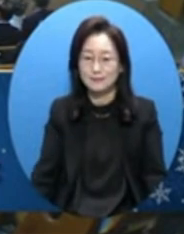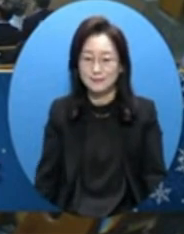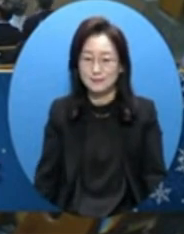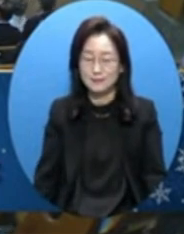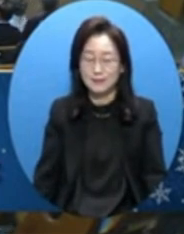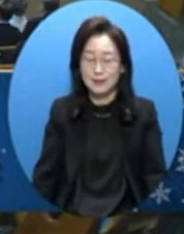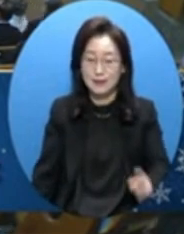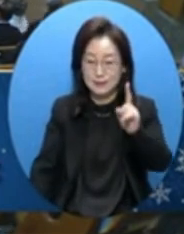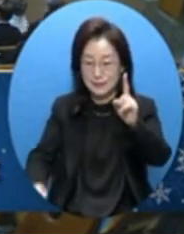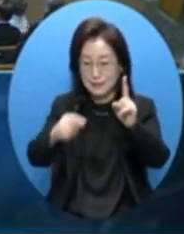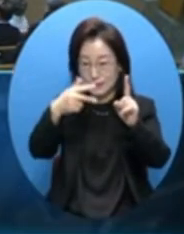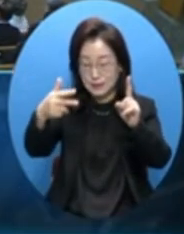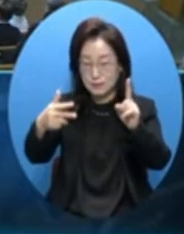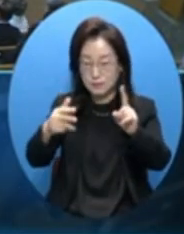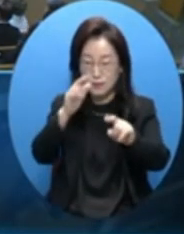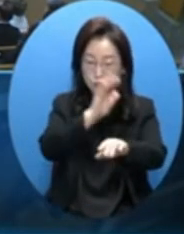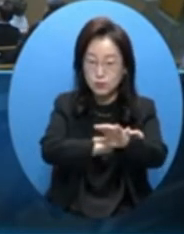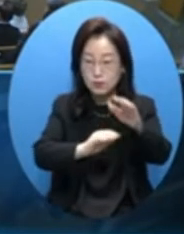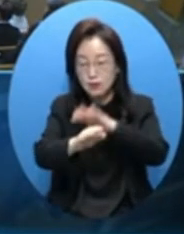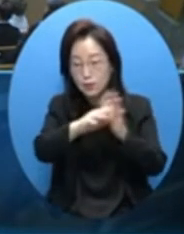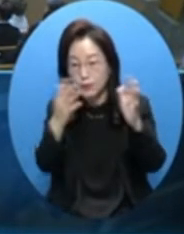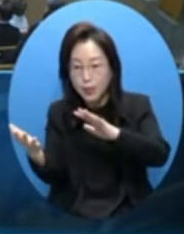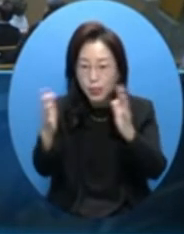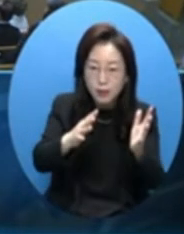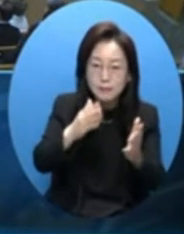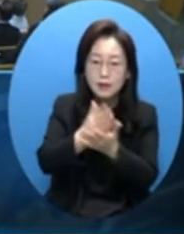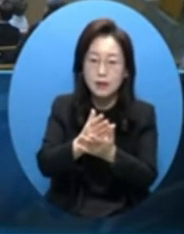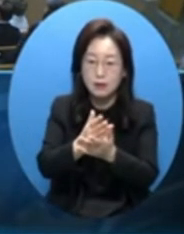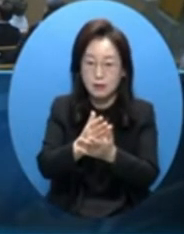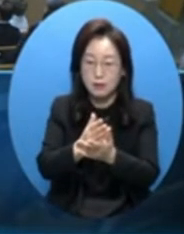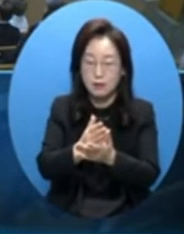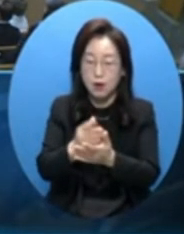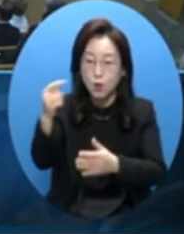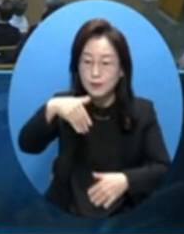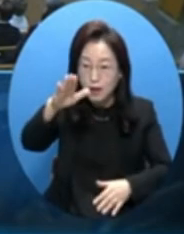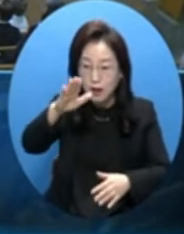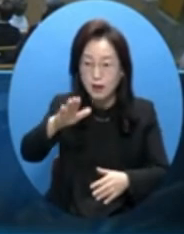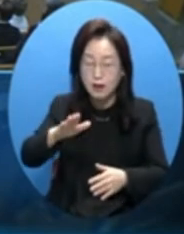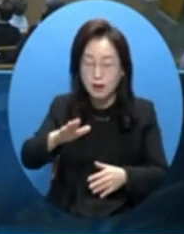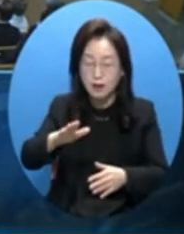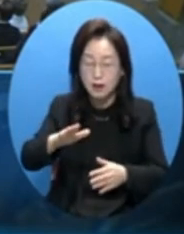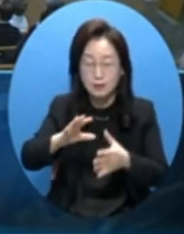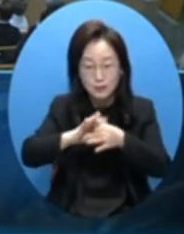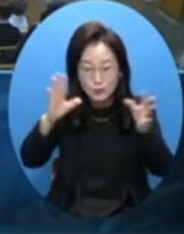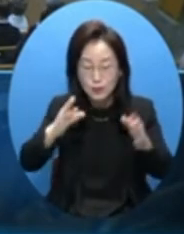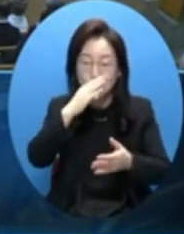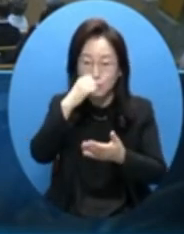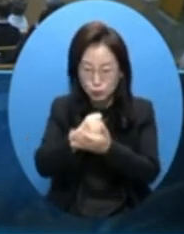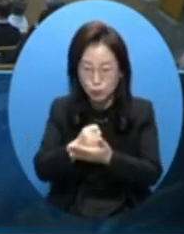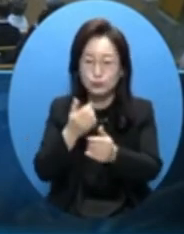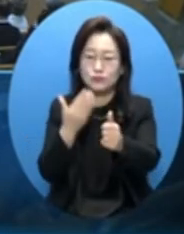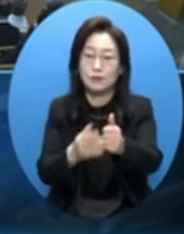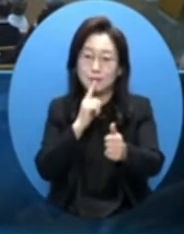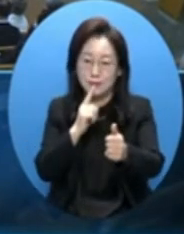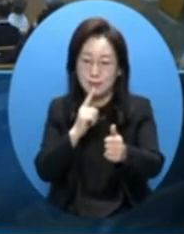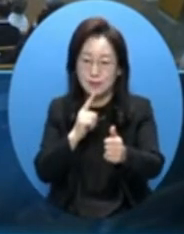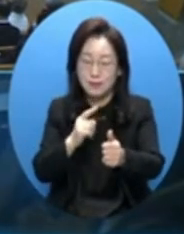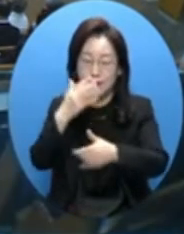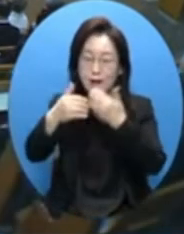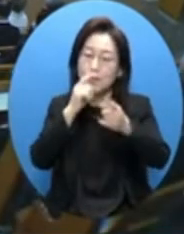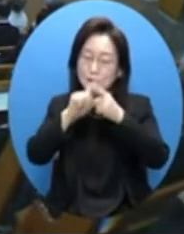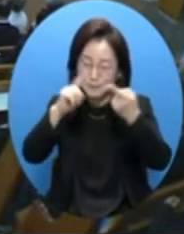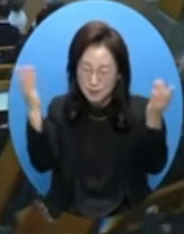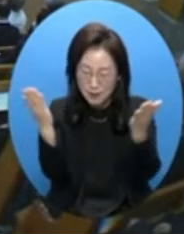1장 7절에 우러나 좌우로나 치우치 말라 그리하면 어디로 가든지 형통하리니 말씀하셨습니다 말씀을 붙잡고